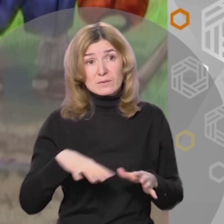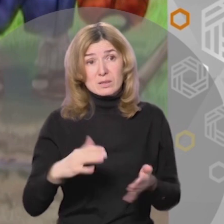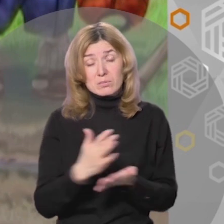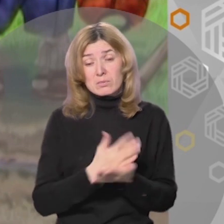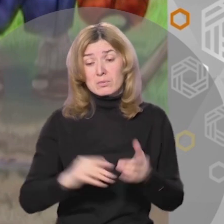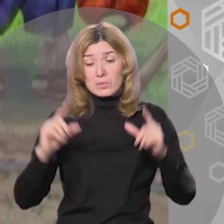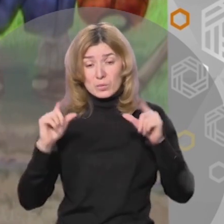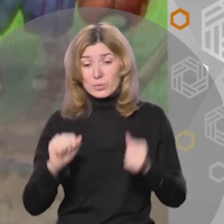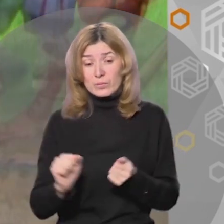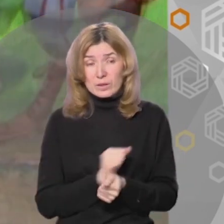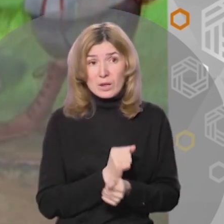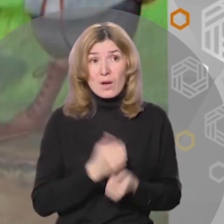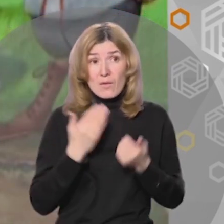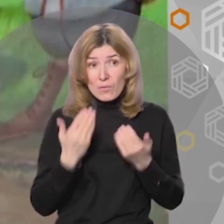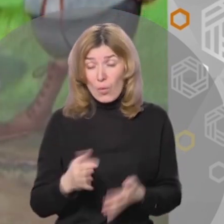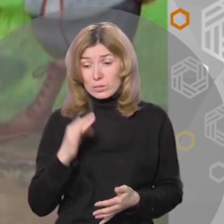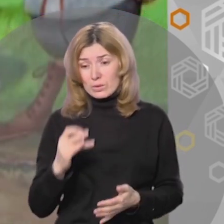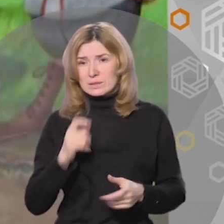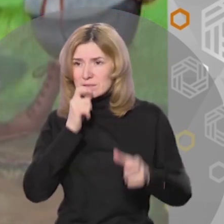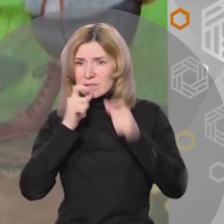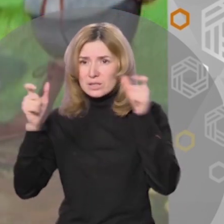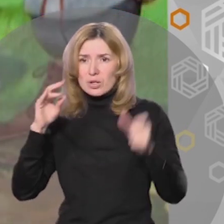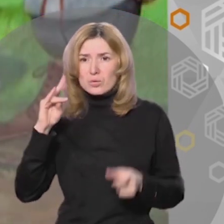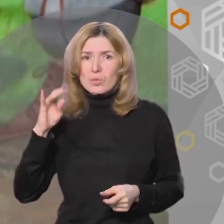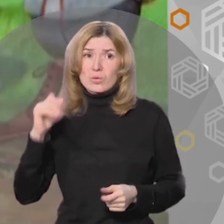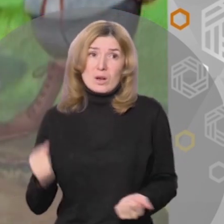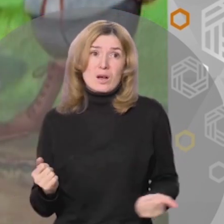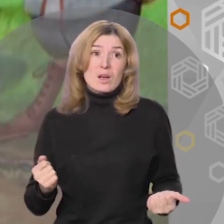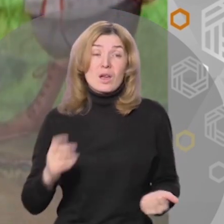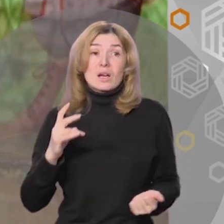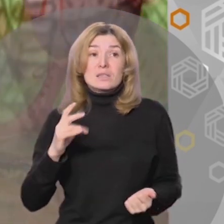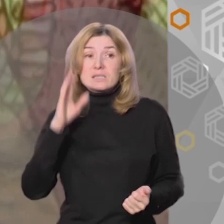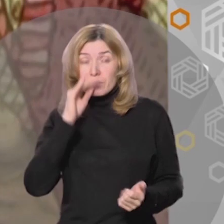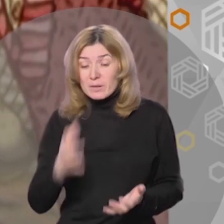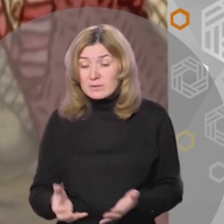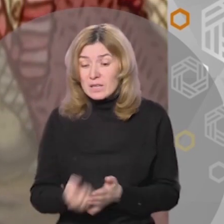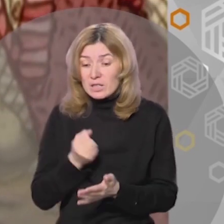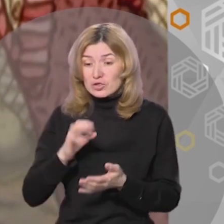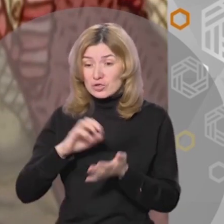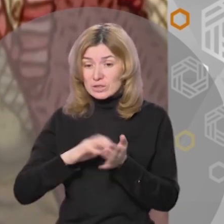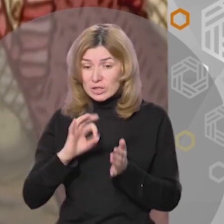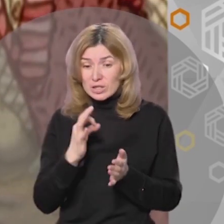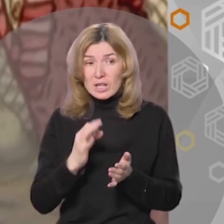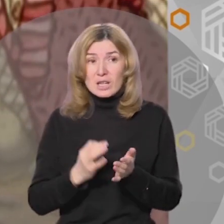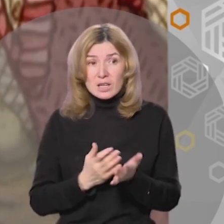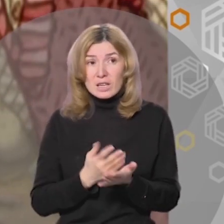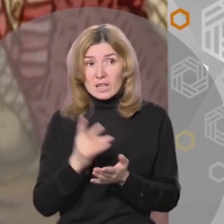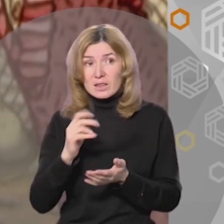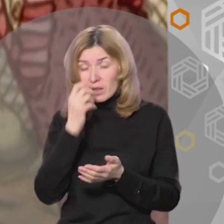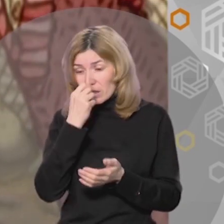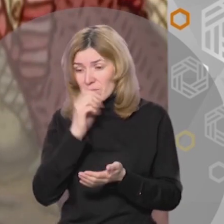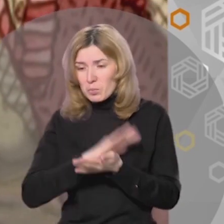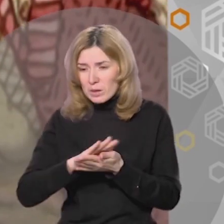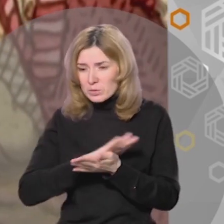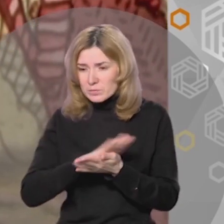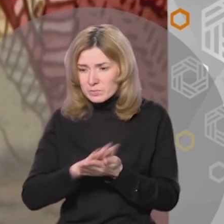совсем обмелела. Вот он! Закричал Нюка. Бернар поднял шарик и начисто вытер его носовым